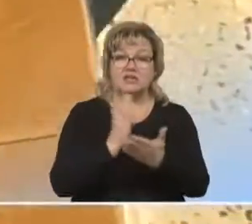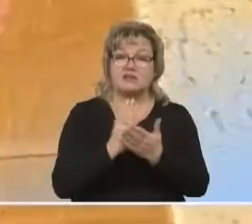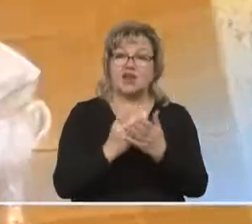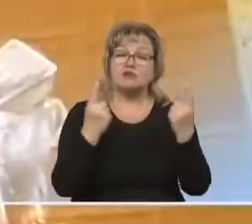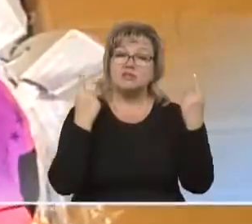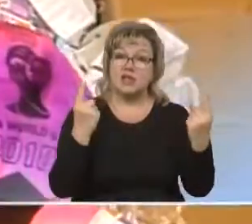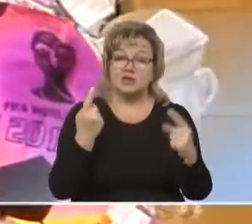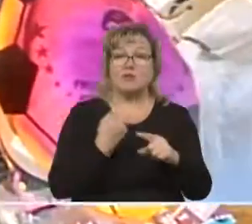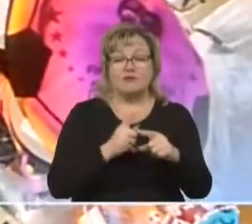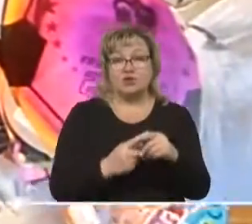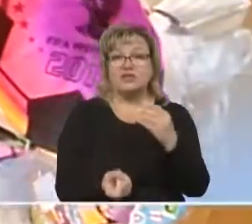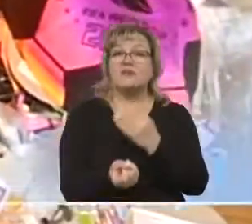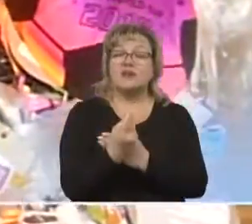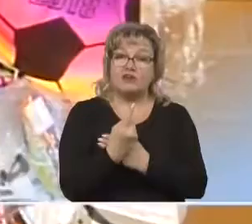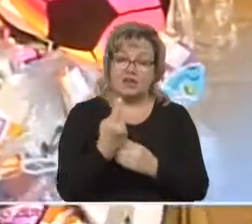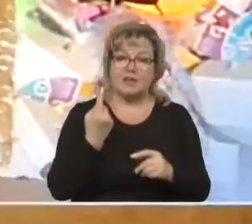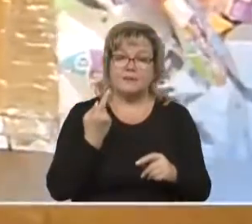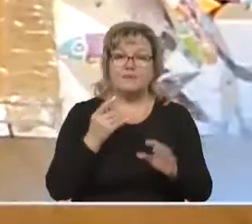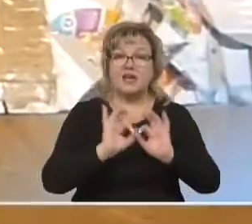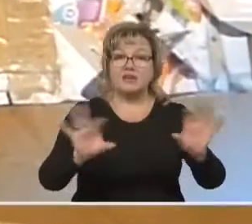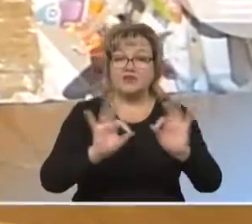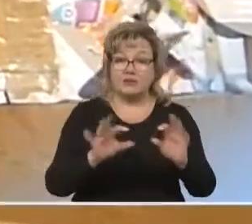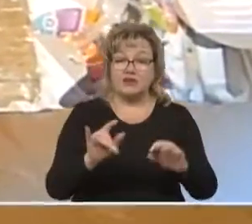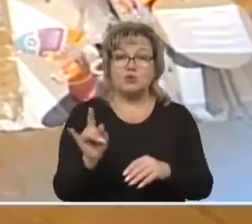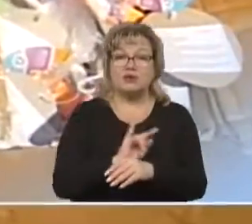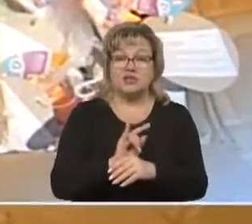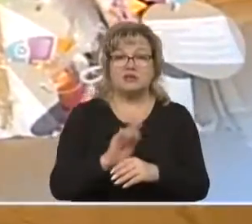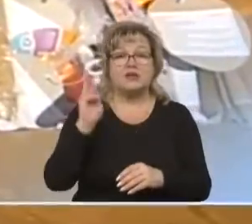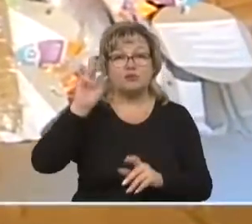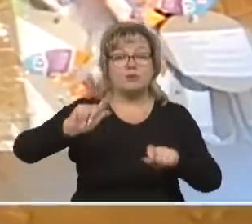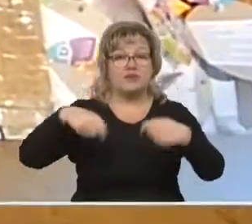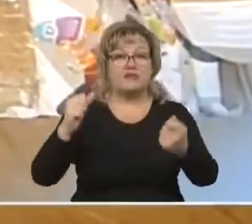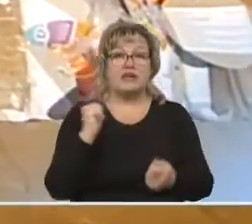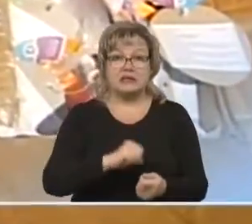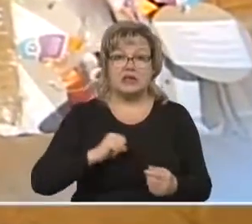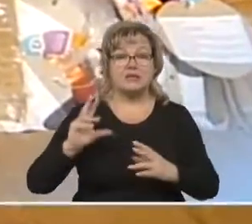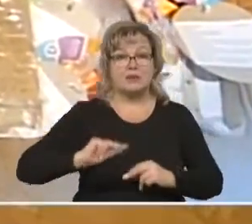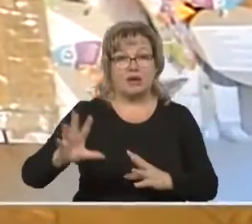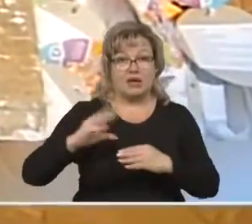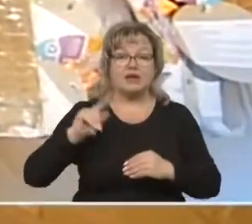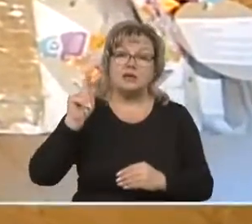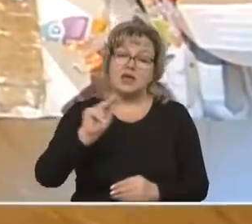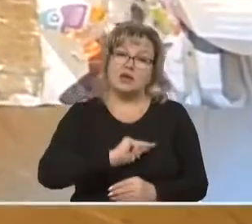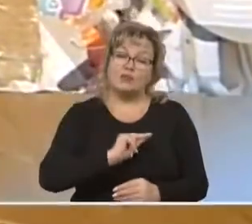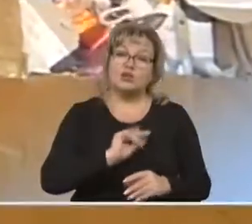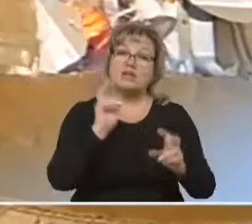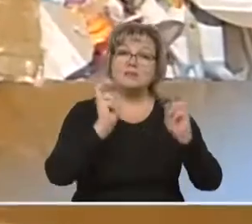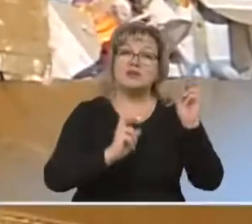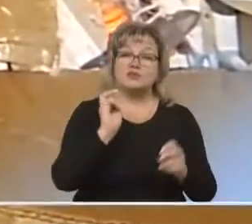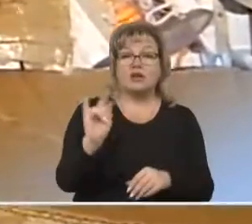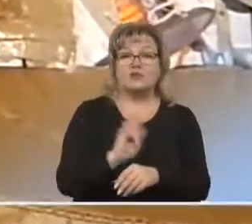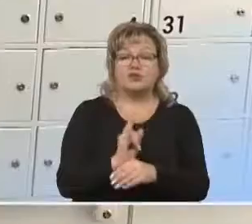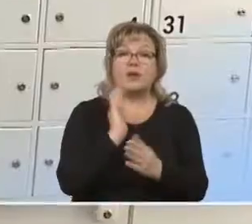часть вот этих выявлений. Информацию о подделках таможенники передавали китайским коллегам. Те уже работали с производствами